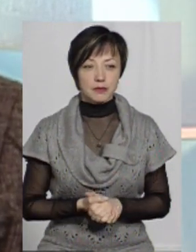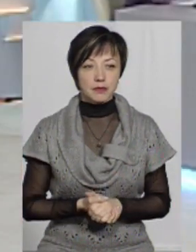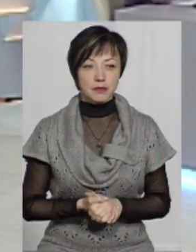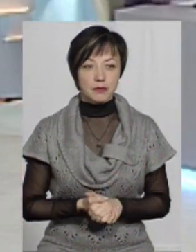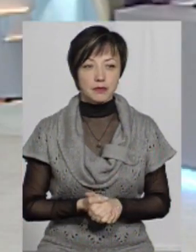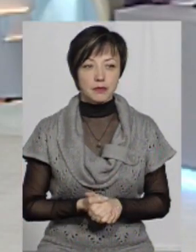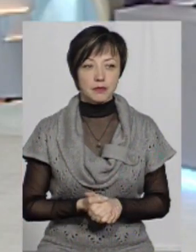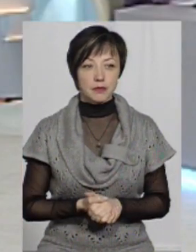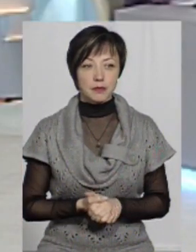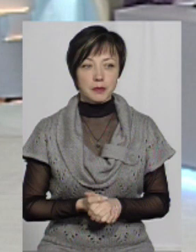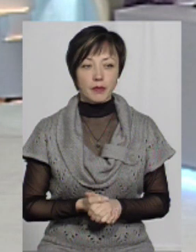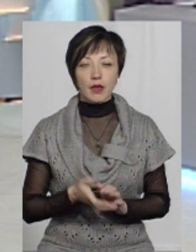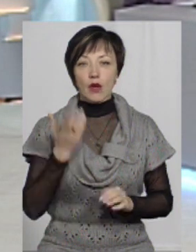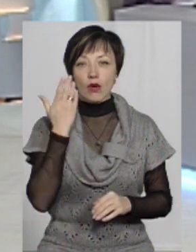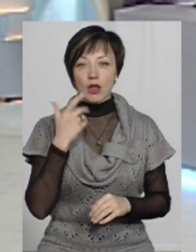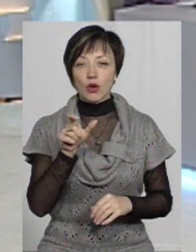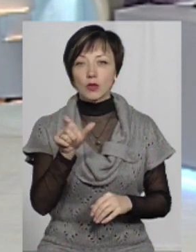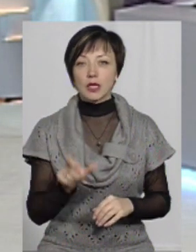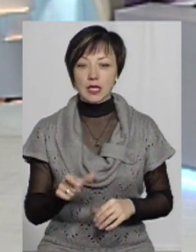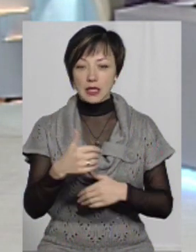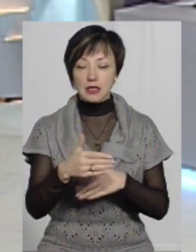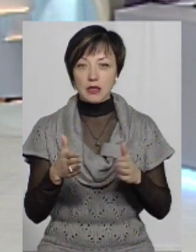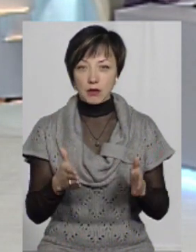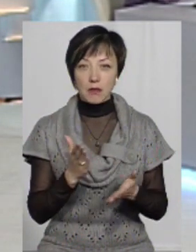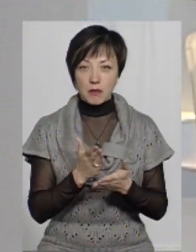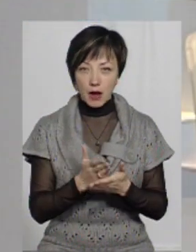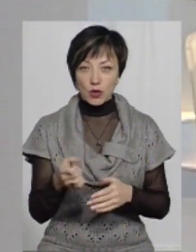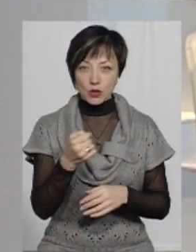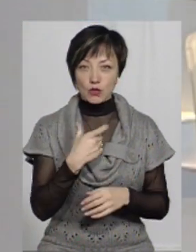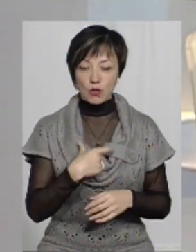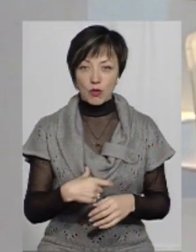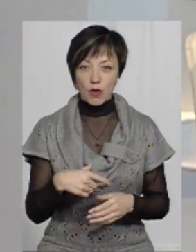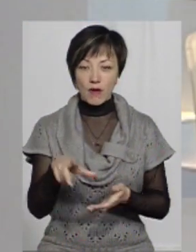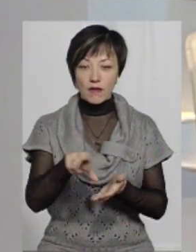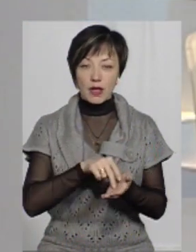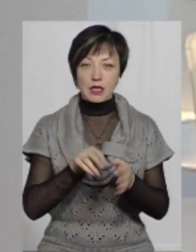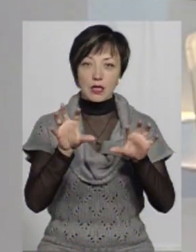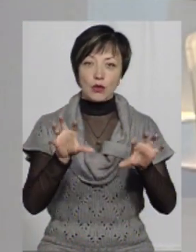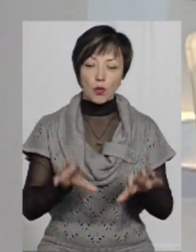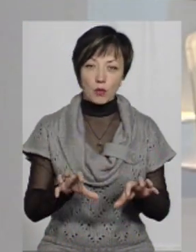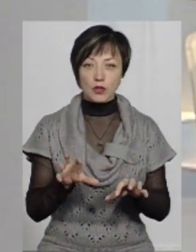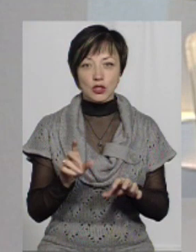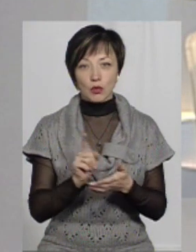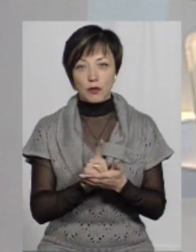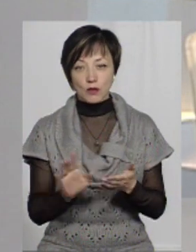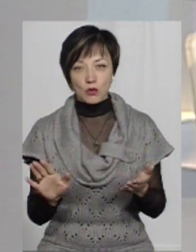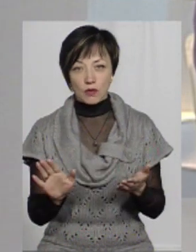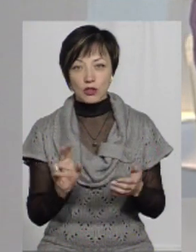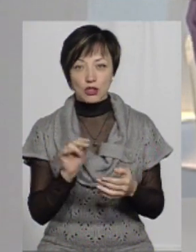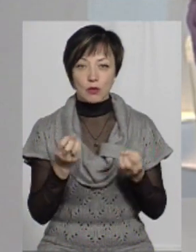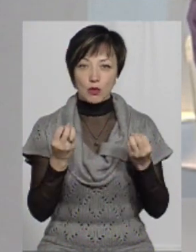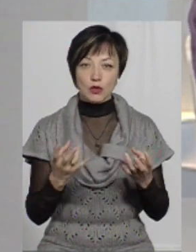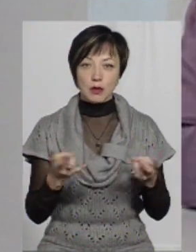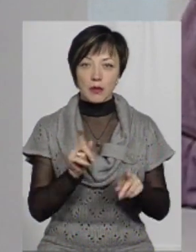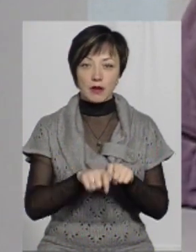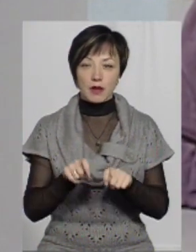І коли ходиться, от людина, наприклад, зі скринькою, вона має носити з собою, наприклад, витяг зі статуту чи копію, чи це не обов'язково, чи це